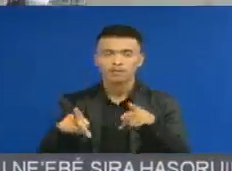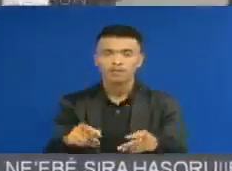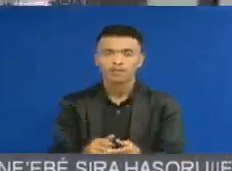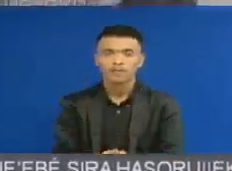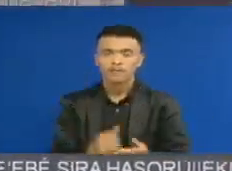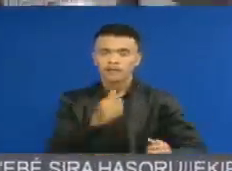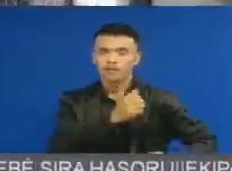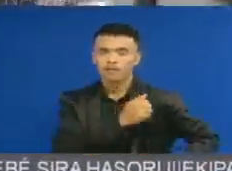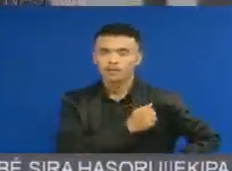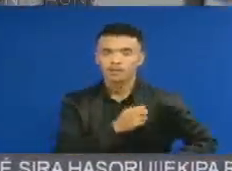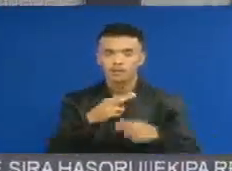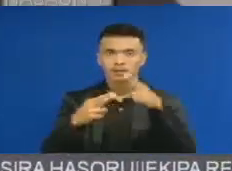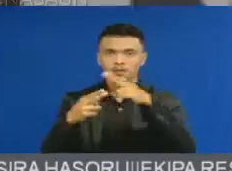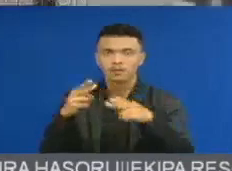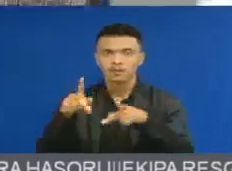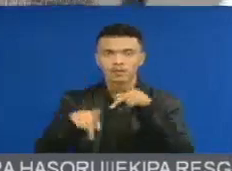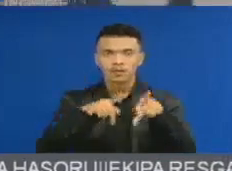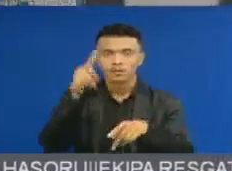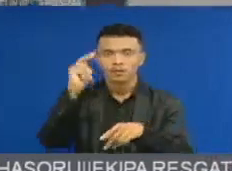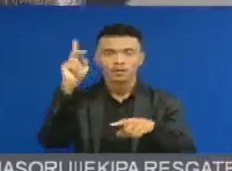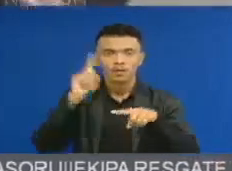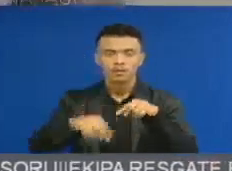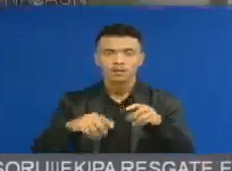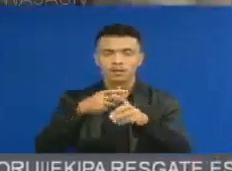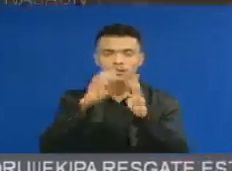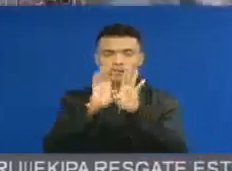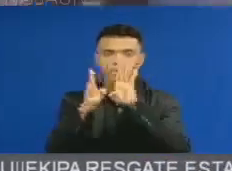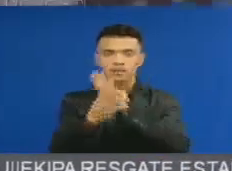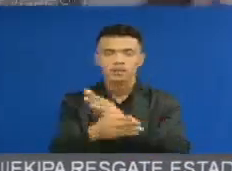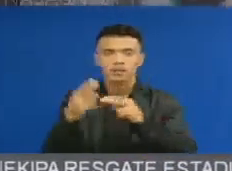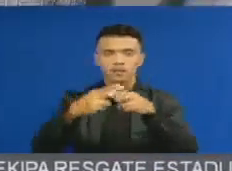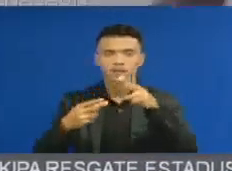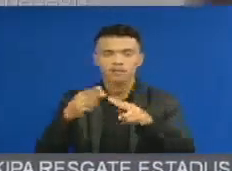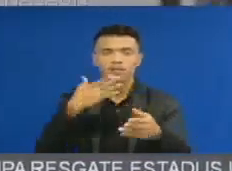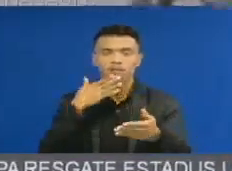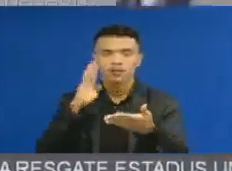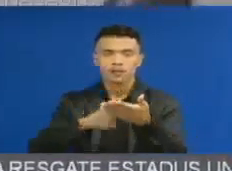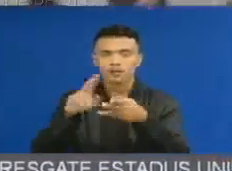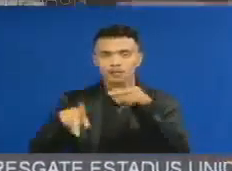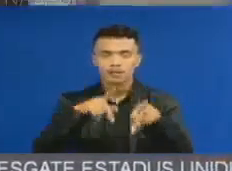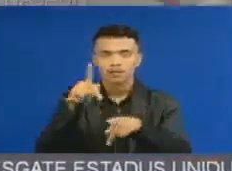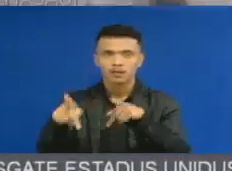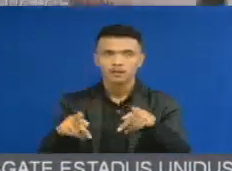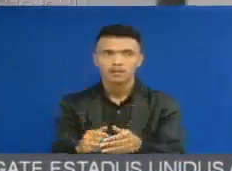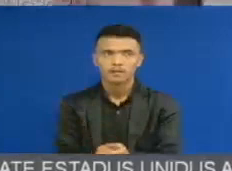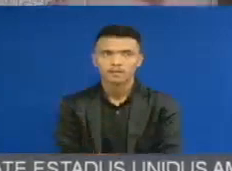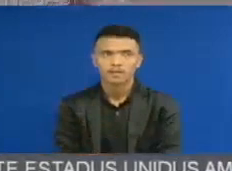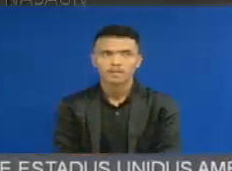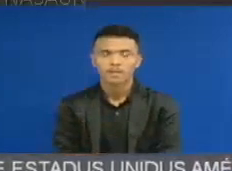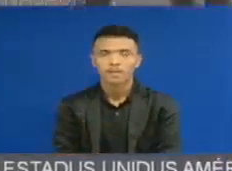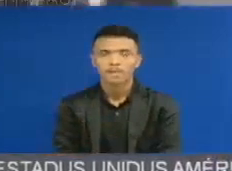Vamos dia dia clima do Rigor e a povo do Tamba povo na FDT. Valentil maka limang kroat povo dia. May bela bele sai falit limang a Tamba povo. Paradigma na tingka